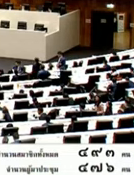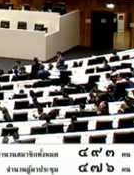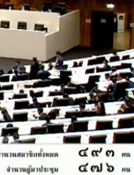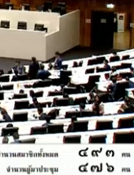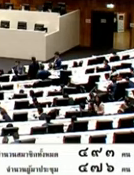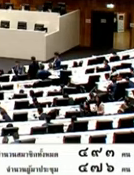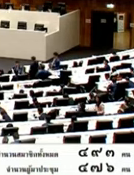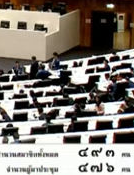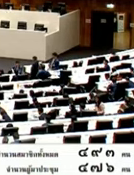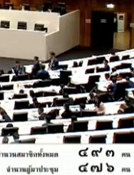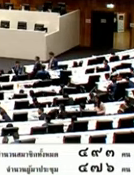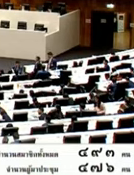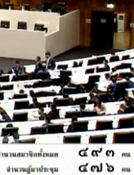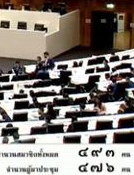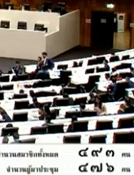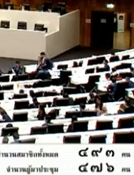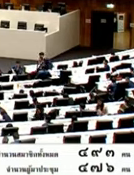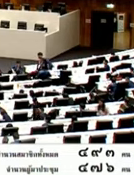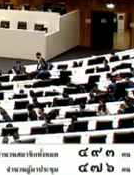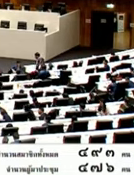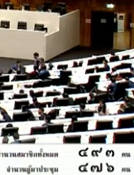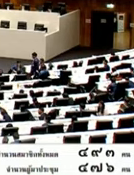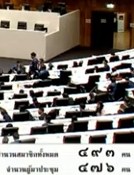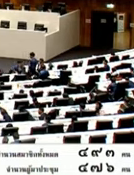าทีหลังครับ